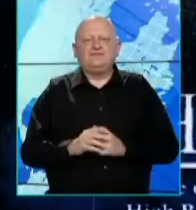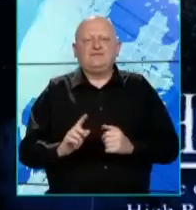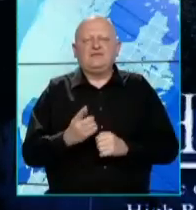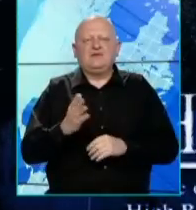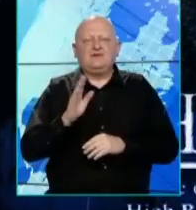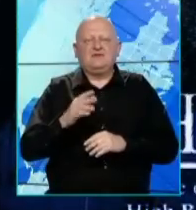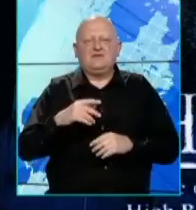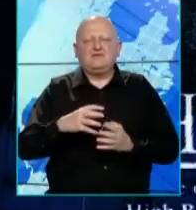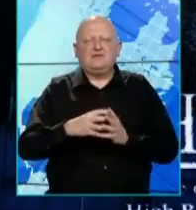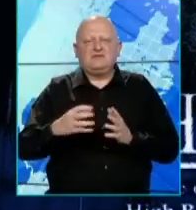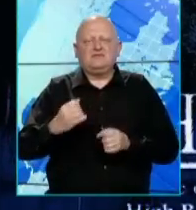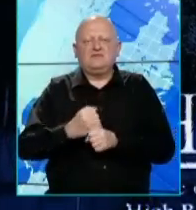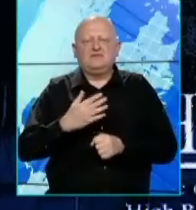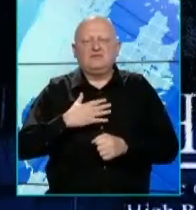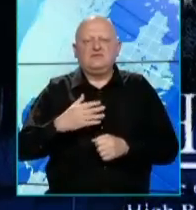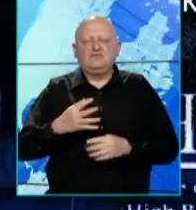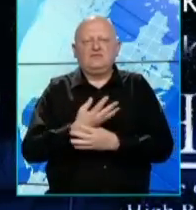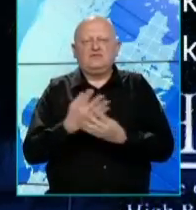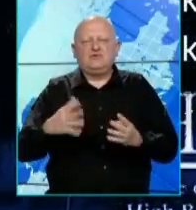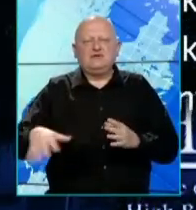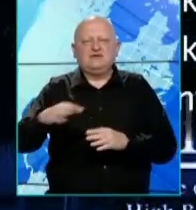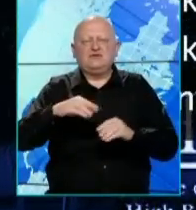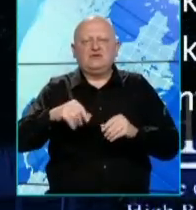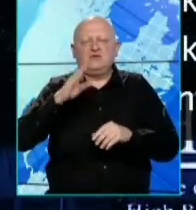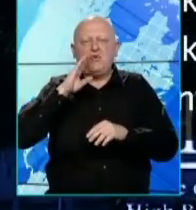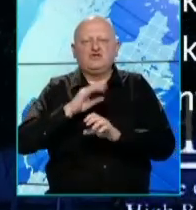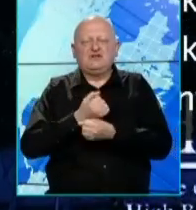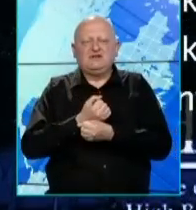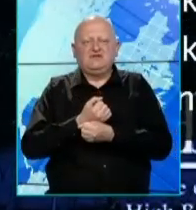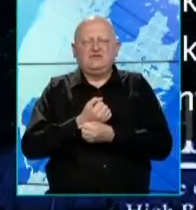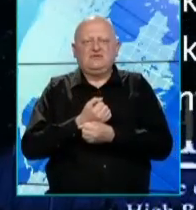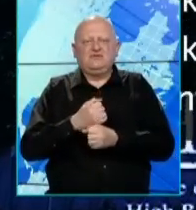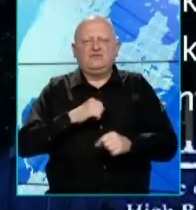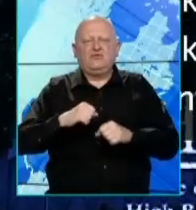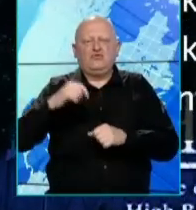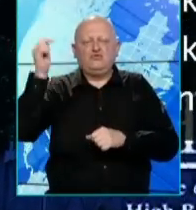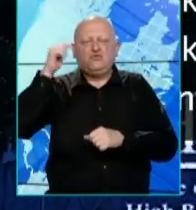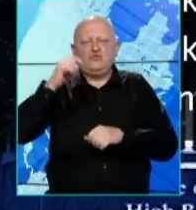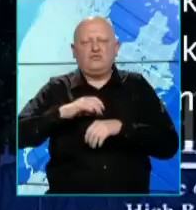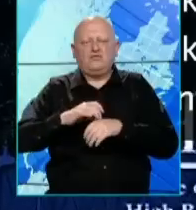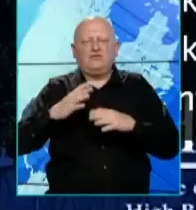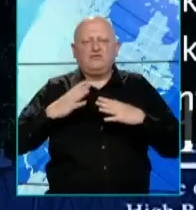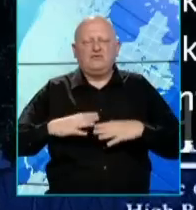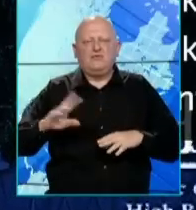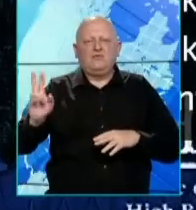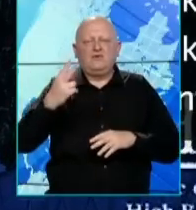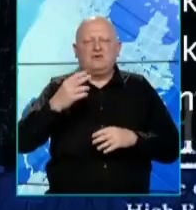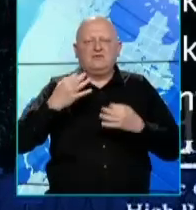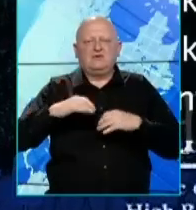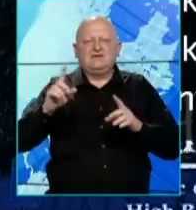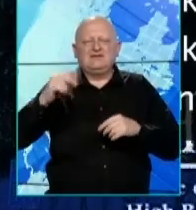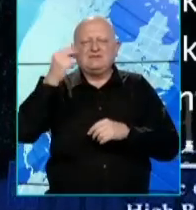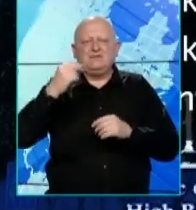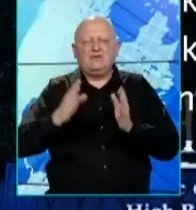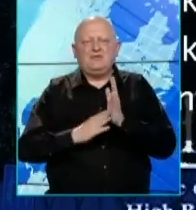Visoki predstavnik nastavlja vršiti svoj mandat na cijeloj teritoriji Bosne i Hercegovine. Upravni odbor Vijeća za provedbu mira poziva predsjednika